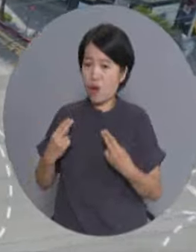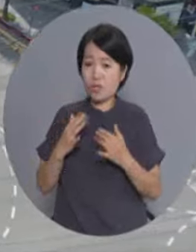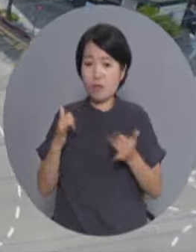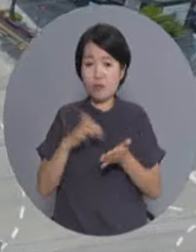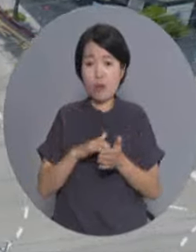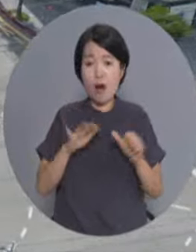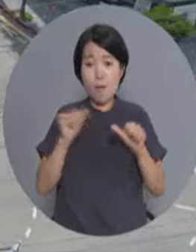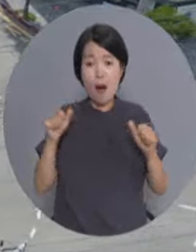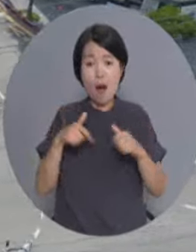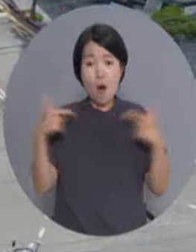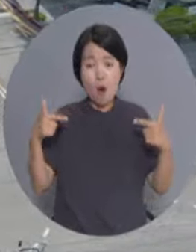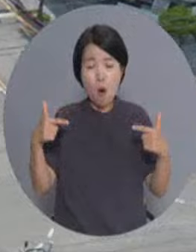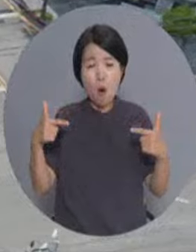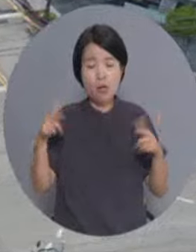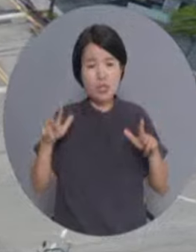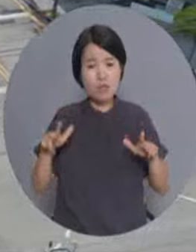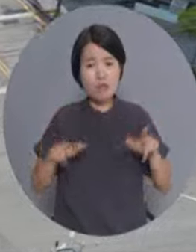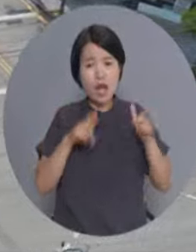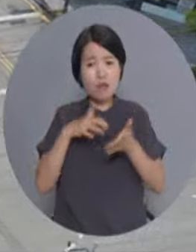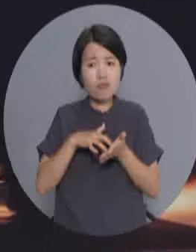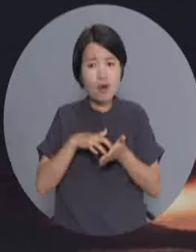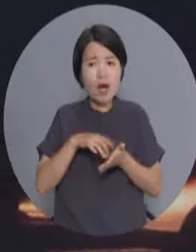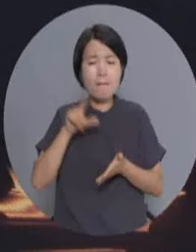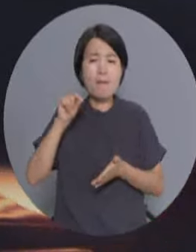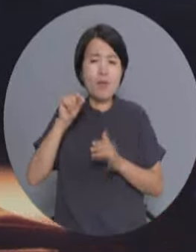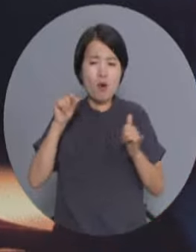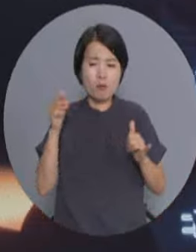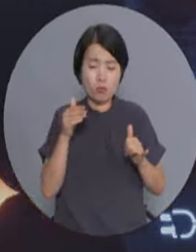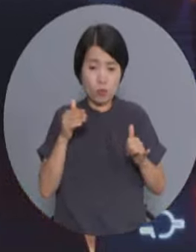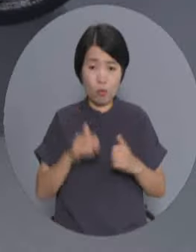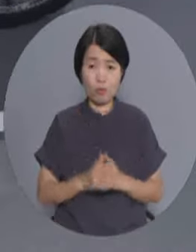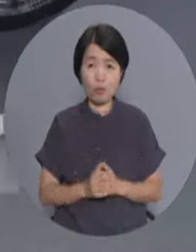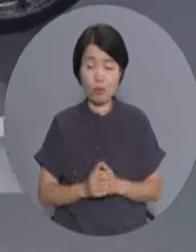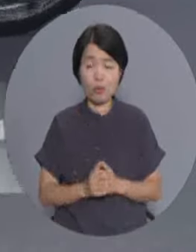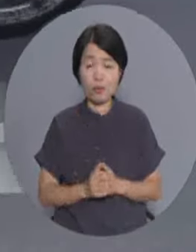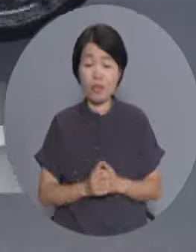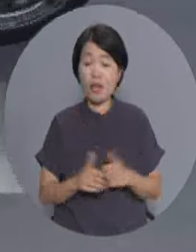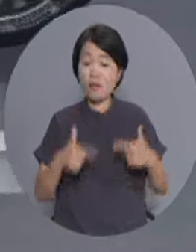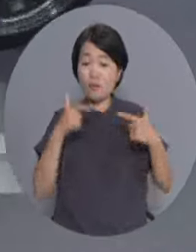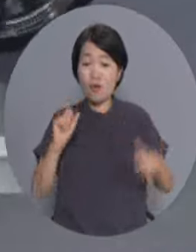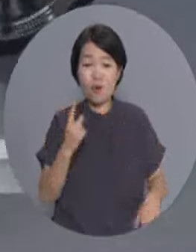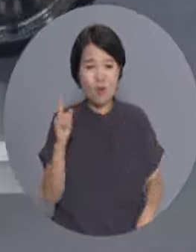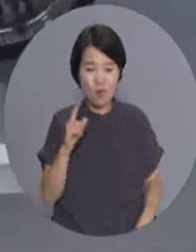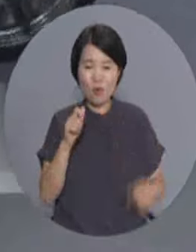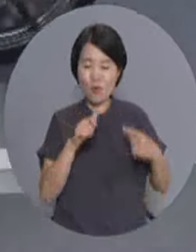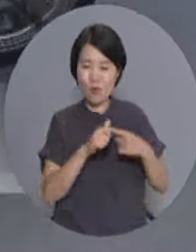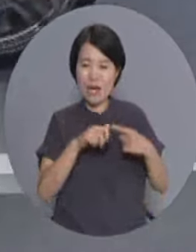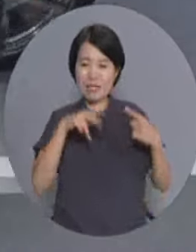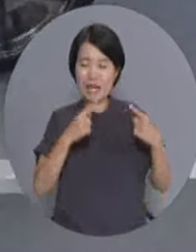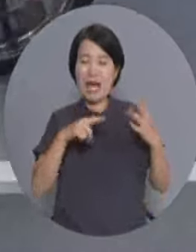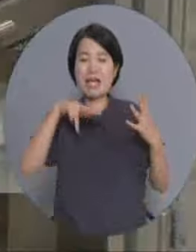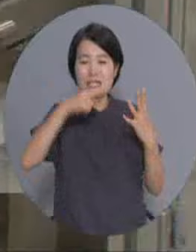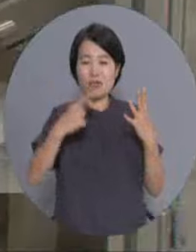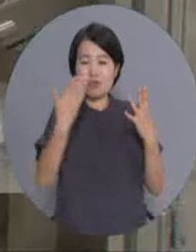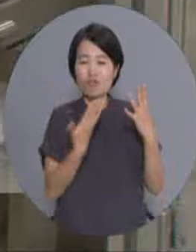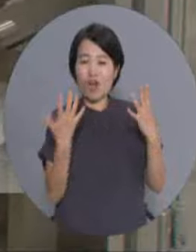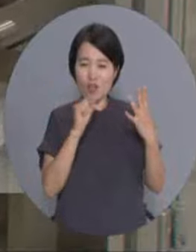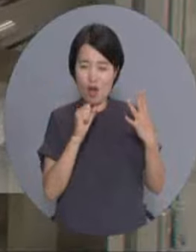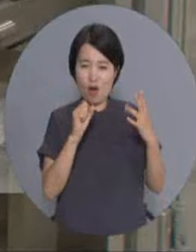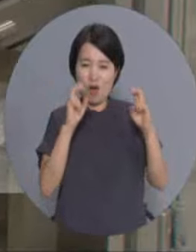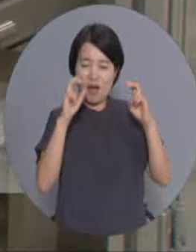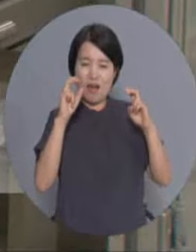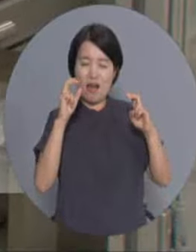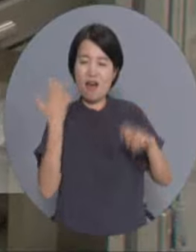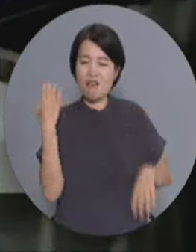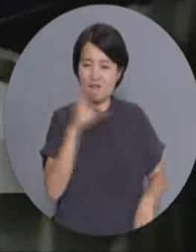5배가량이나 크게 늘어 만 명을 넘어섰습니다. 시는 4조 9천억 원 규모에 이르는 2차 전지 관련 기업 유치 등